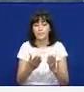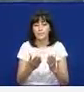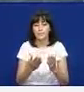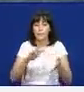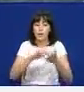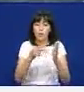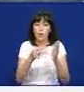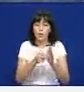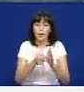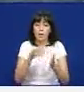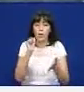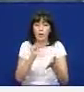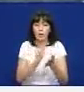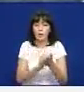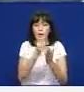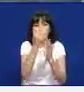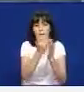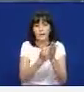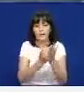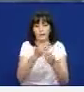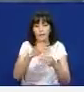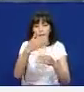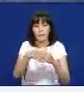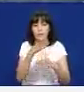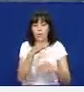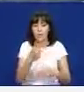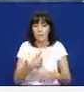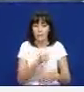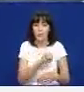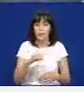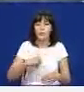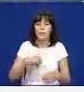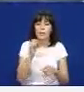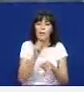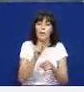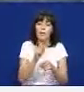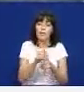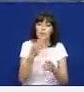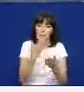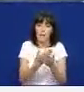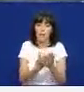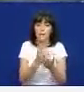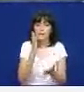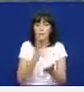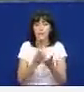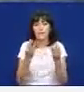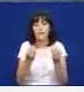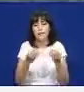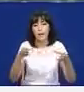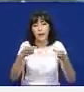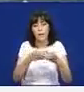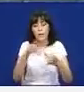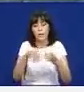жобалық сметалық кестеден ауытқып қалған жағдайда біз өзіміздің тапсырысшы ретінде өзіміздің талабымызды қоямыз және мердігер